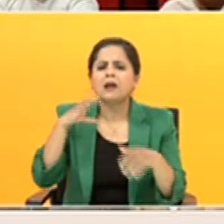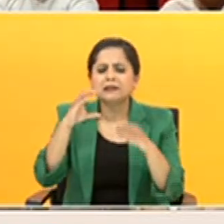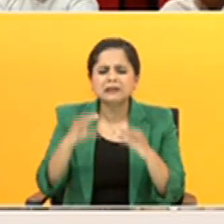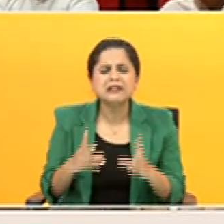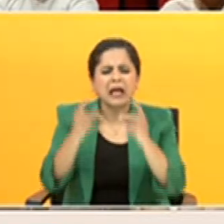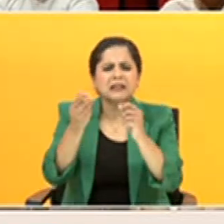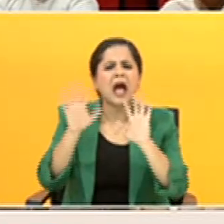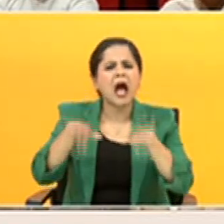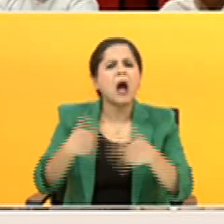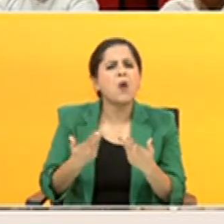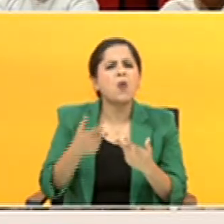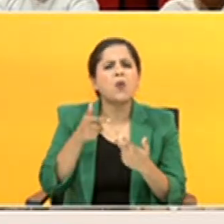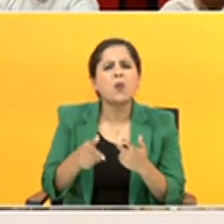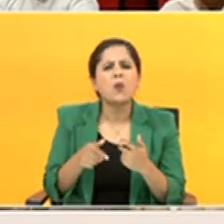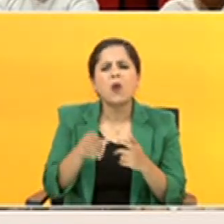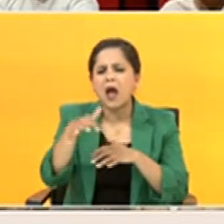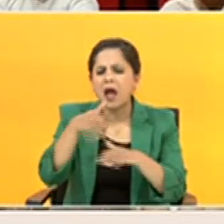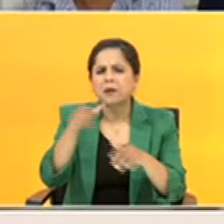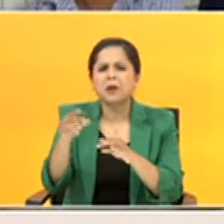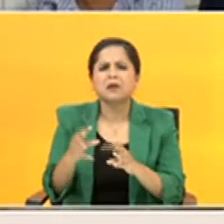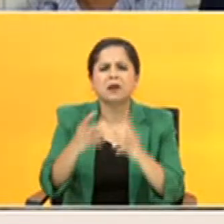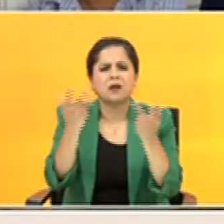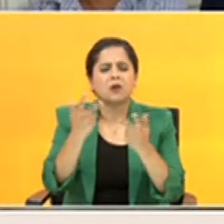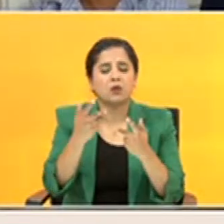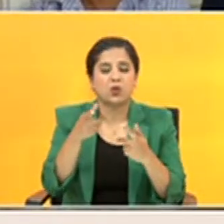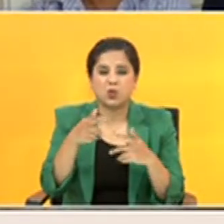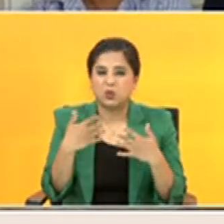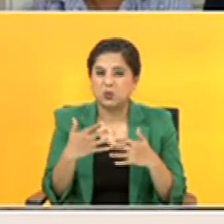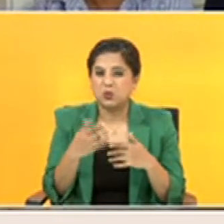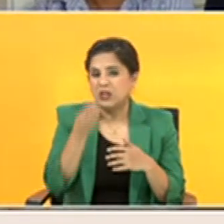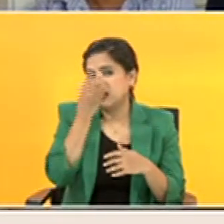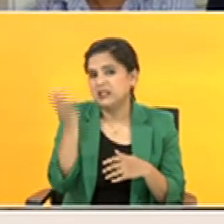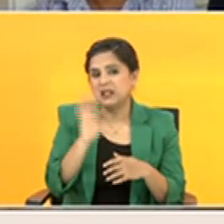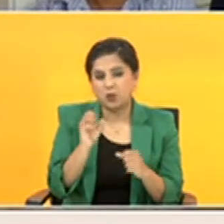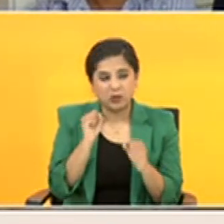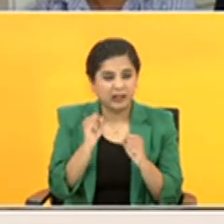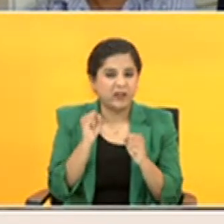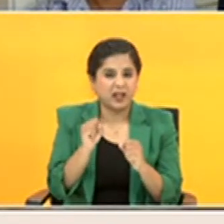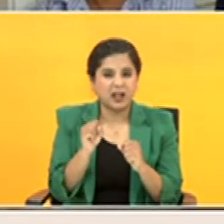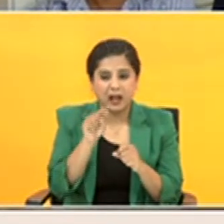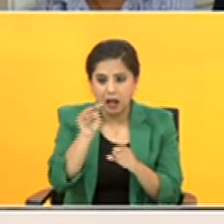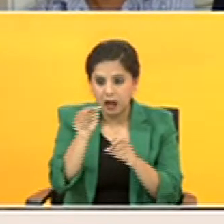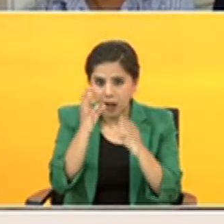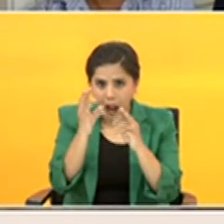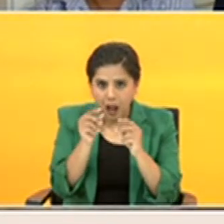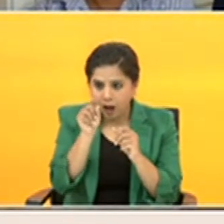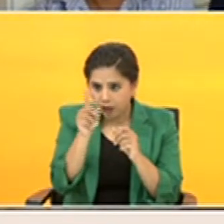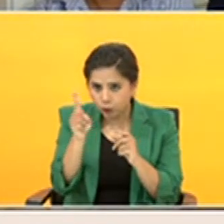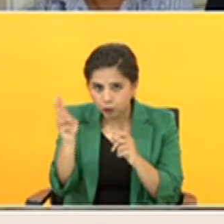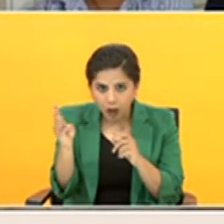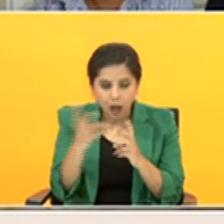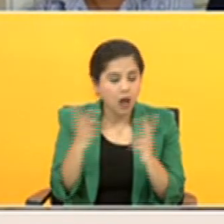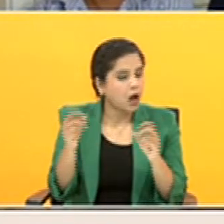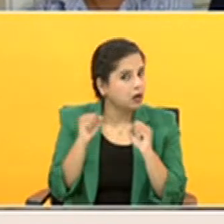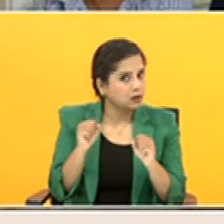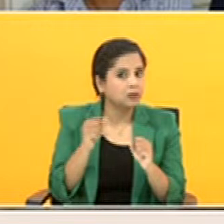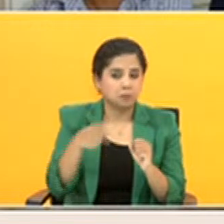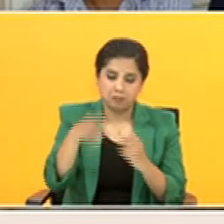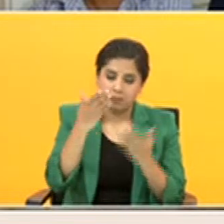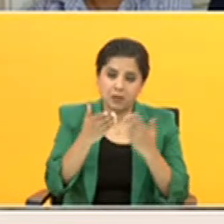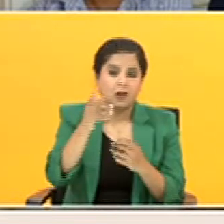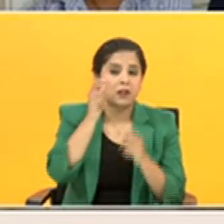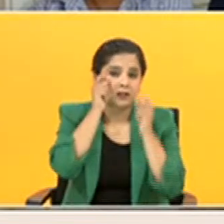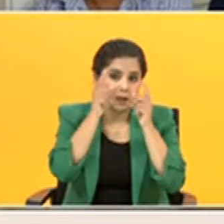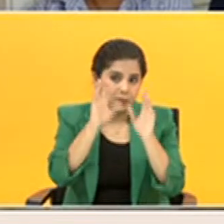होती कैसे है। ये एक्सरसाइज बहुत ही चुनौतीपूर्ण है। आपको यह जानकर हैरानी होगी